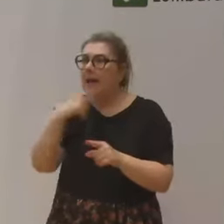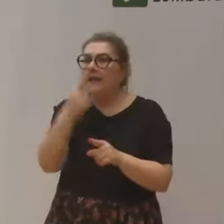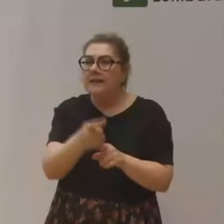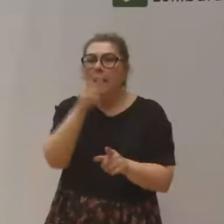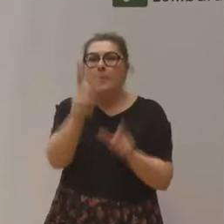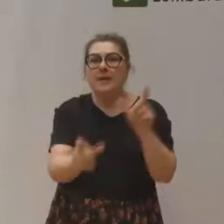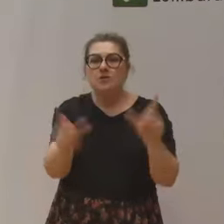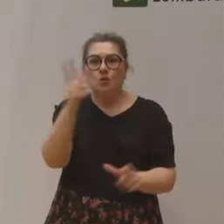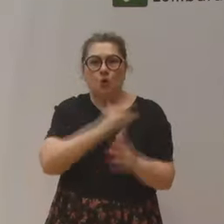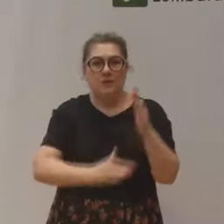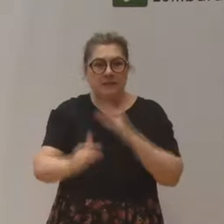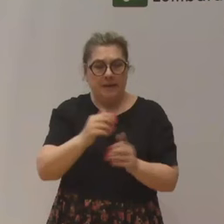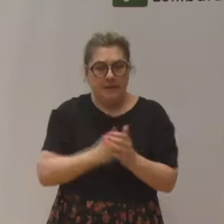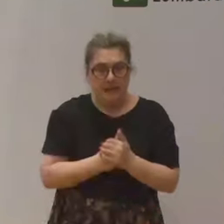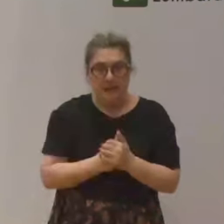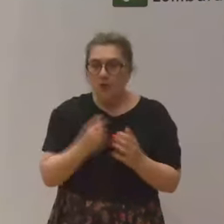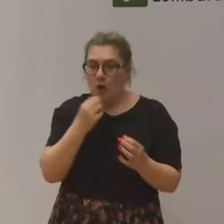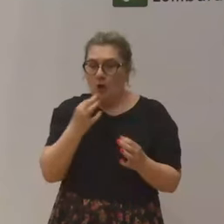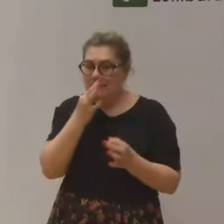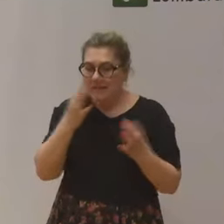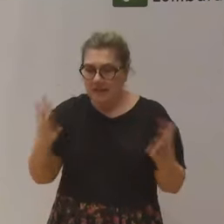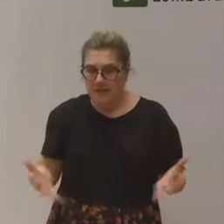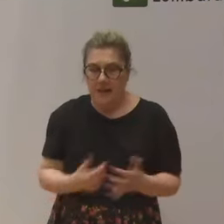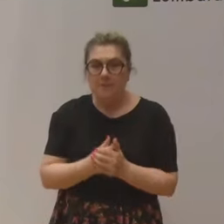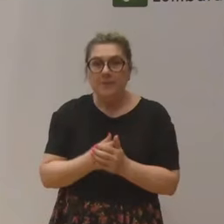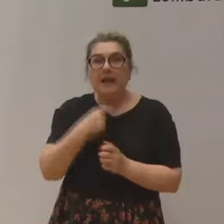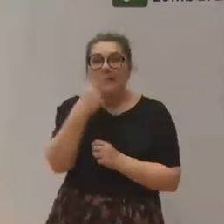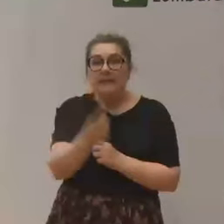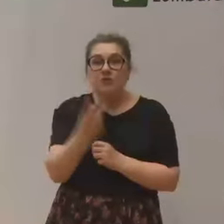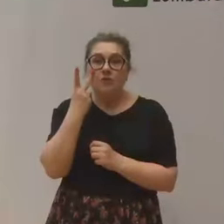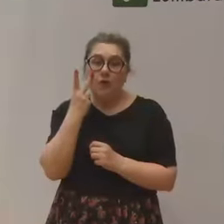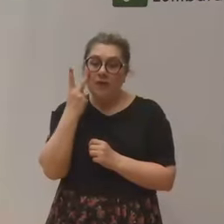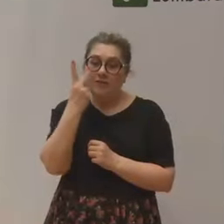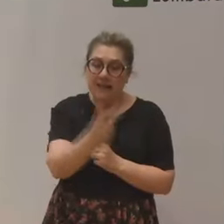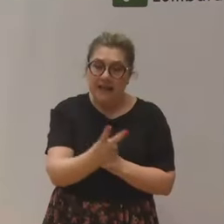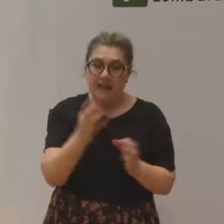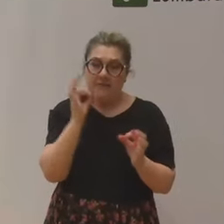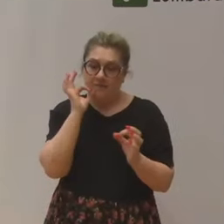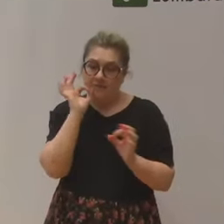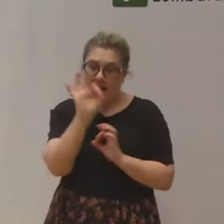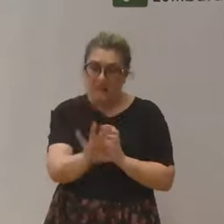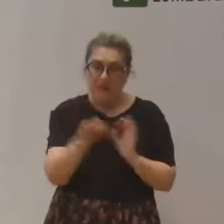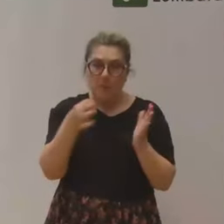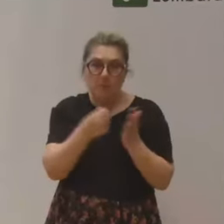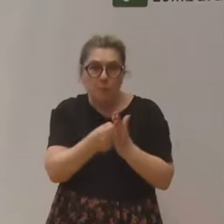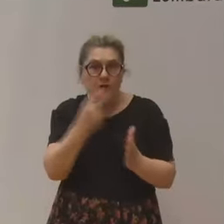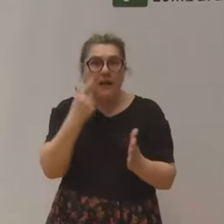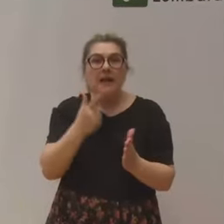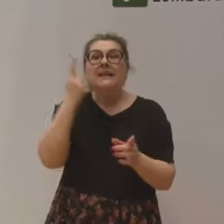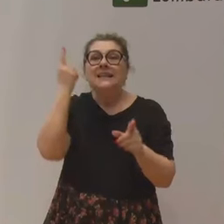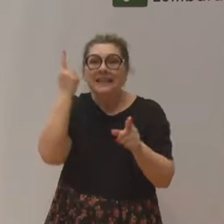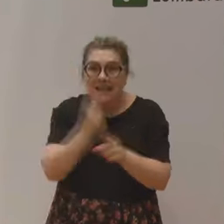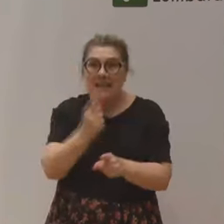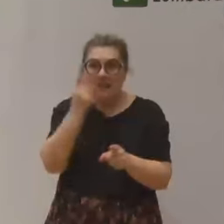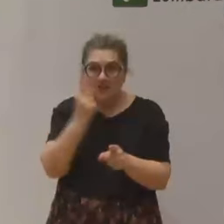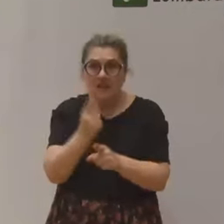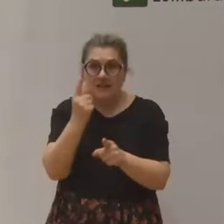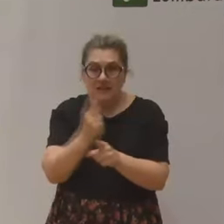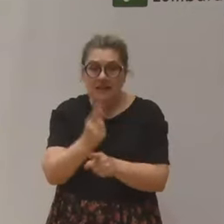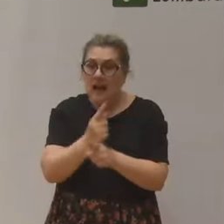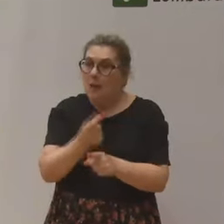delle persone con disabilità. Cioè pone l'accento su una necessaria